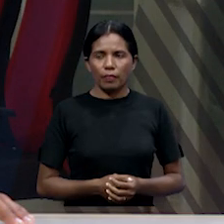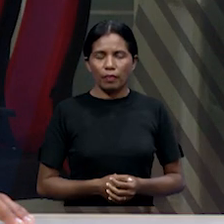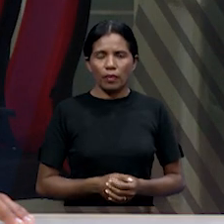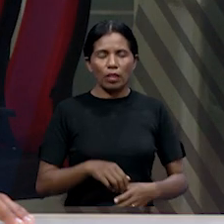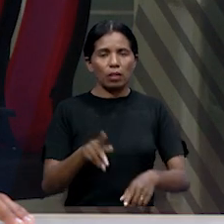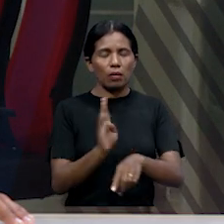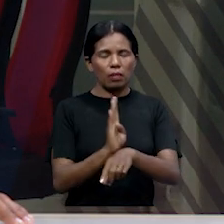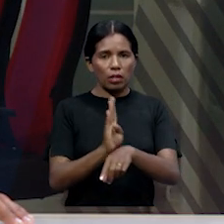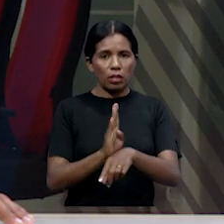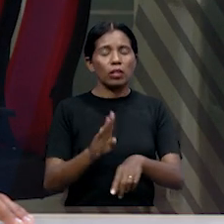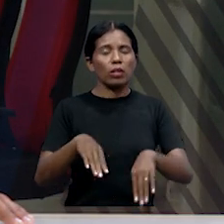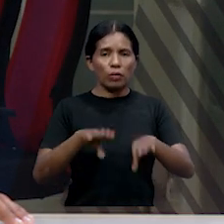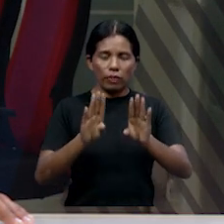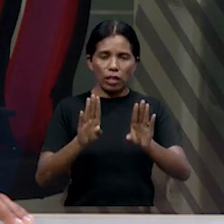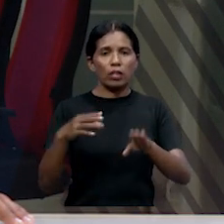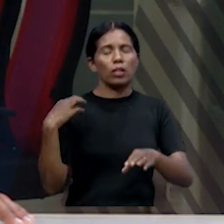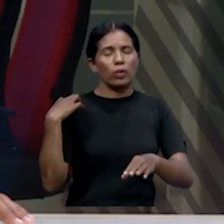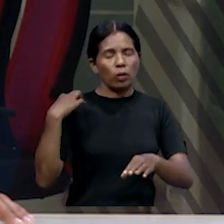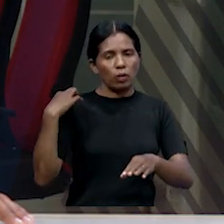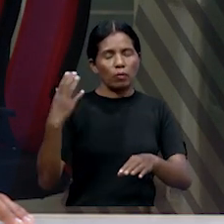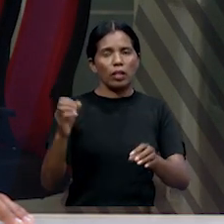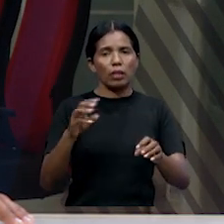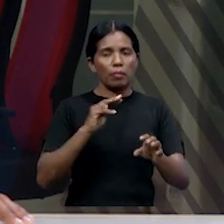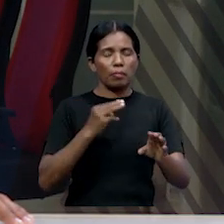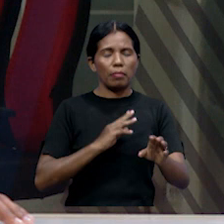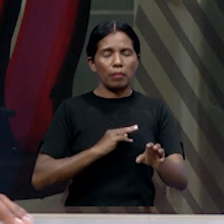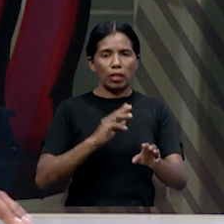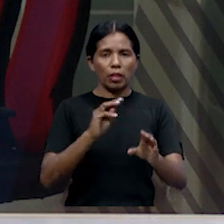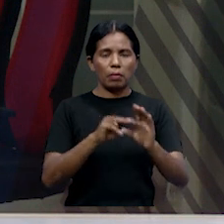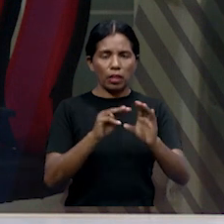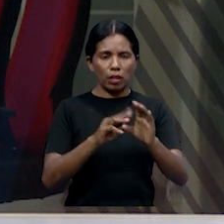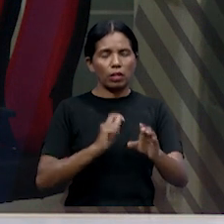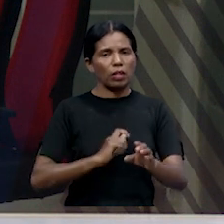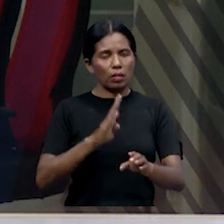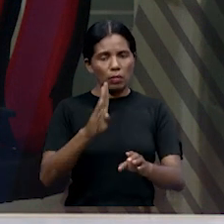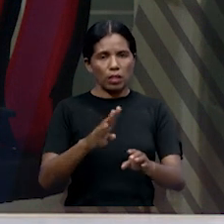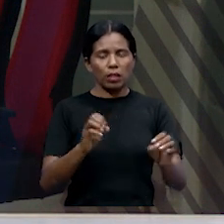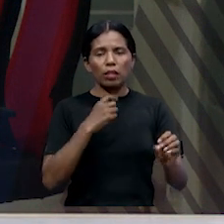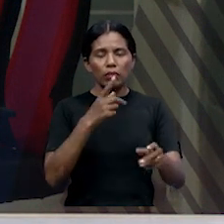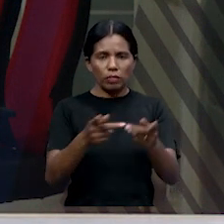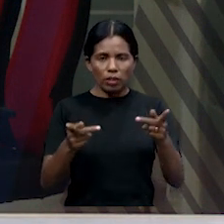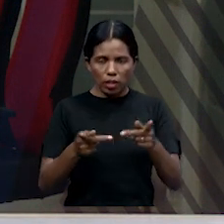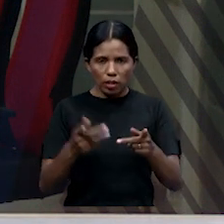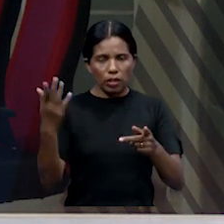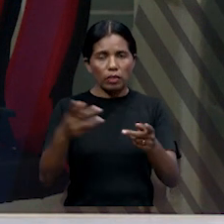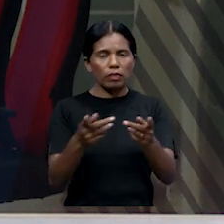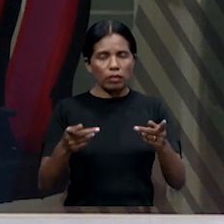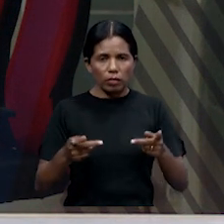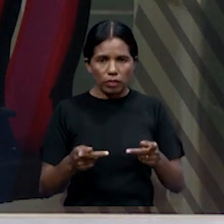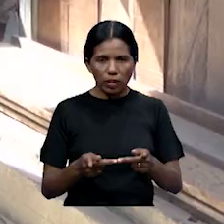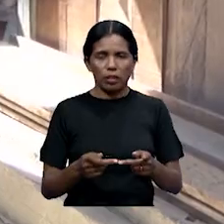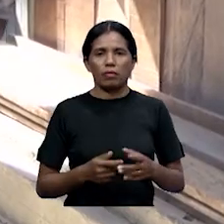Negociante roupa e mercado Taibés se lamenta, o negociante Balun continua a fania arredor estacionamento.